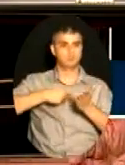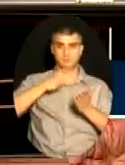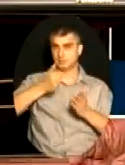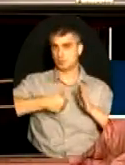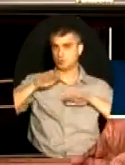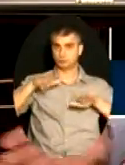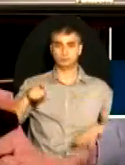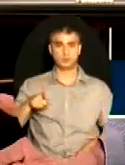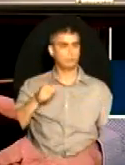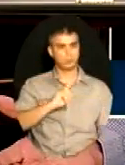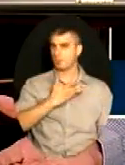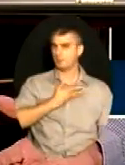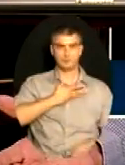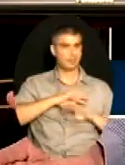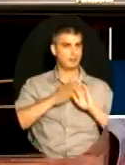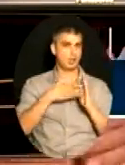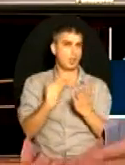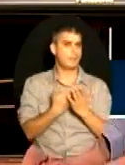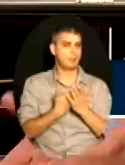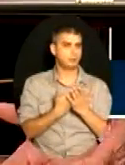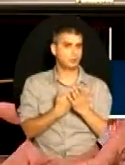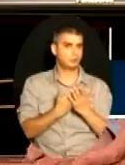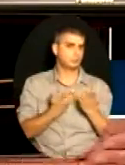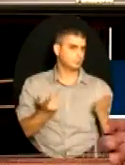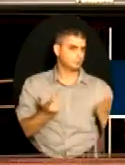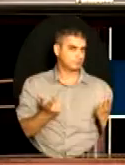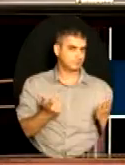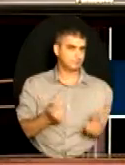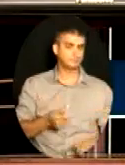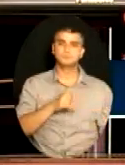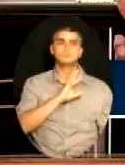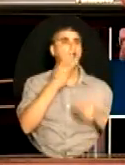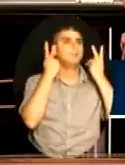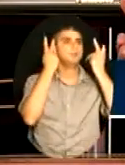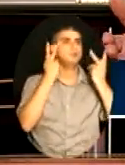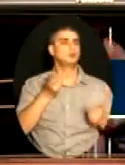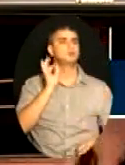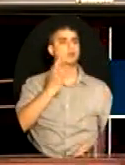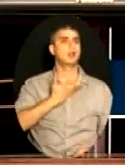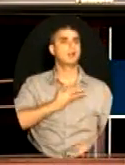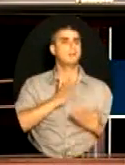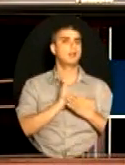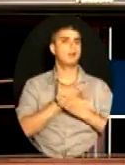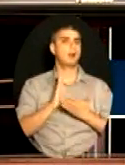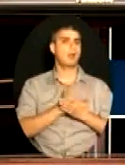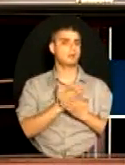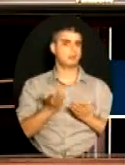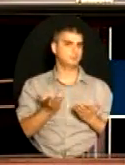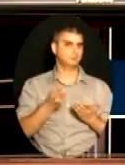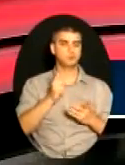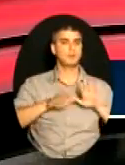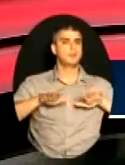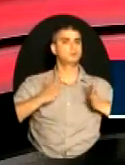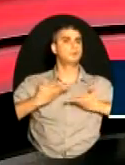לראש הממשלה. הוא לא קיבל את כל ההמלצות, זאת אומרת, הקבינט הוא קיבל והוא לא קיבל. מה המשמעות של קבלת החלטה, כלומר